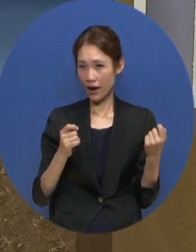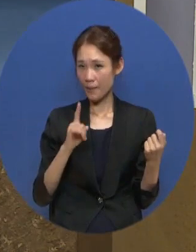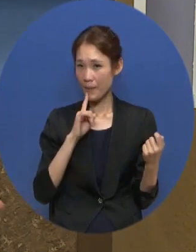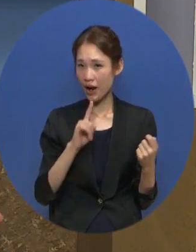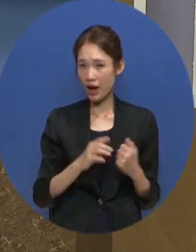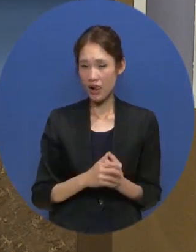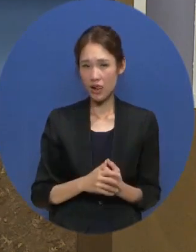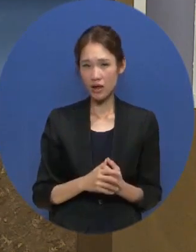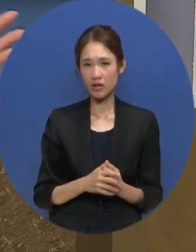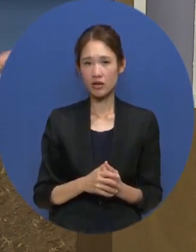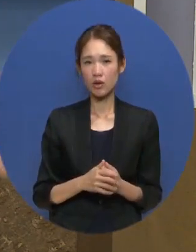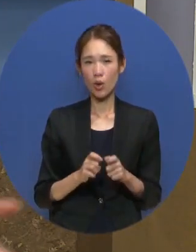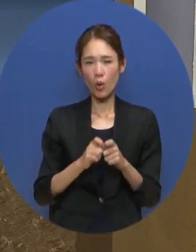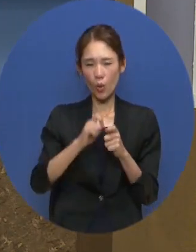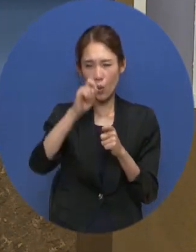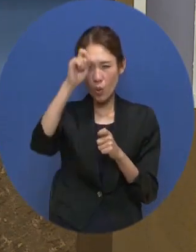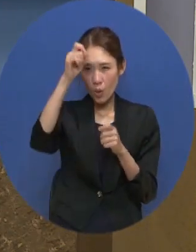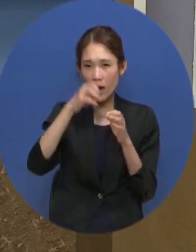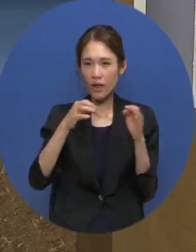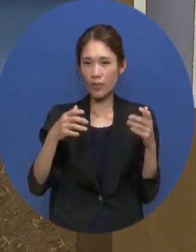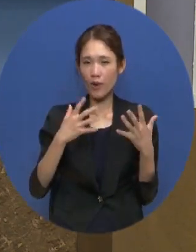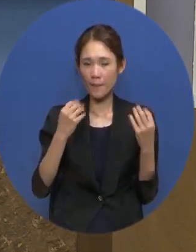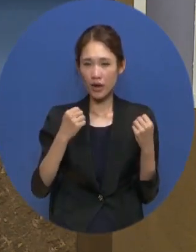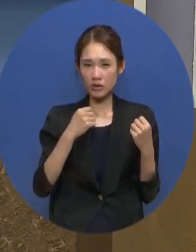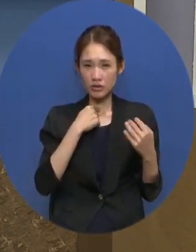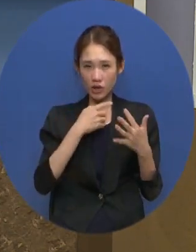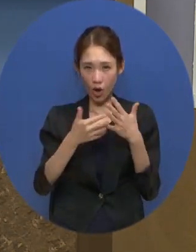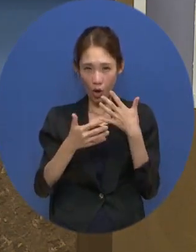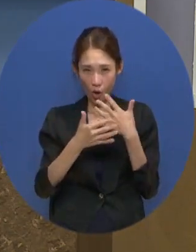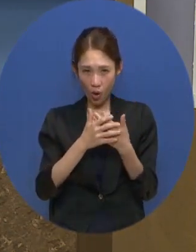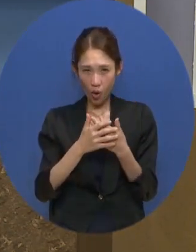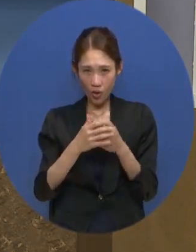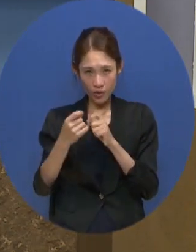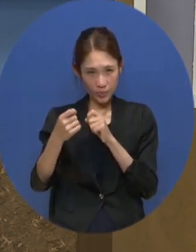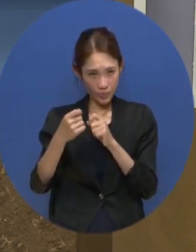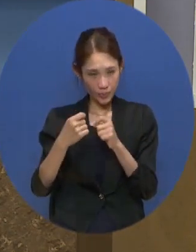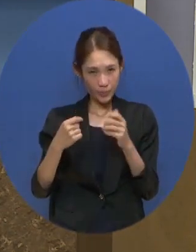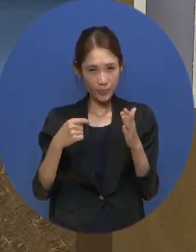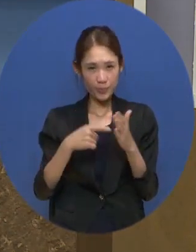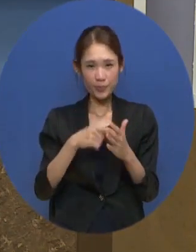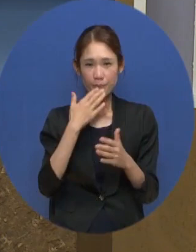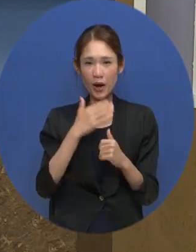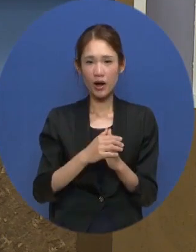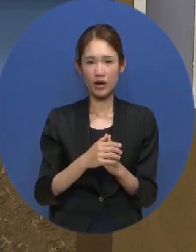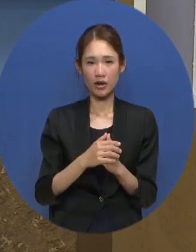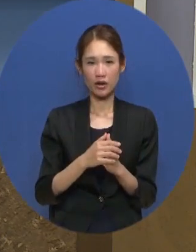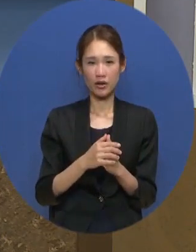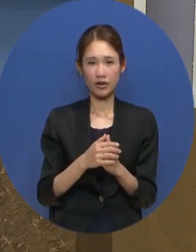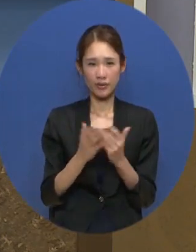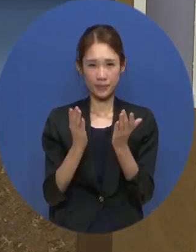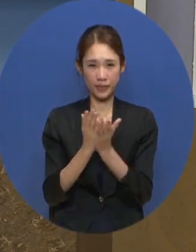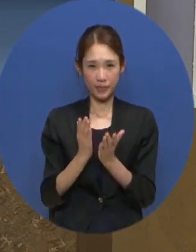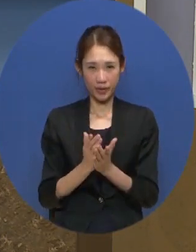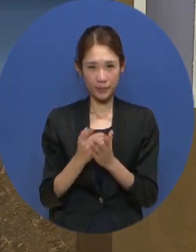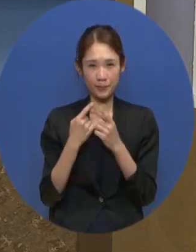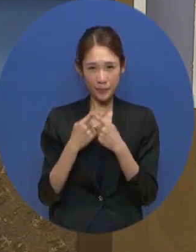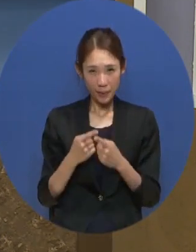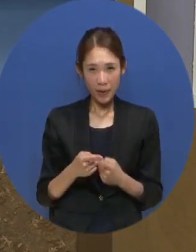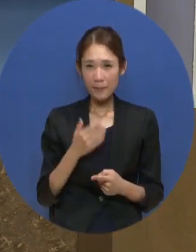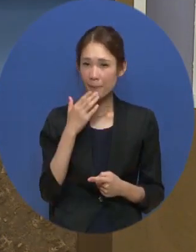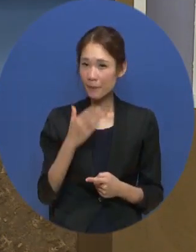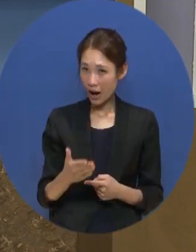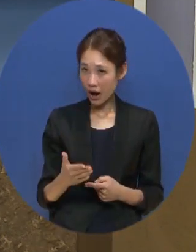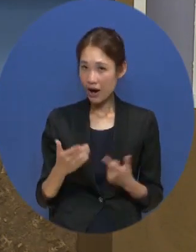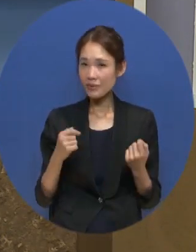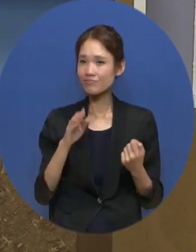오랜 시간 동안 이제 많이 접하고 봐야 그 분야의 전문가가 돼서 맞습니다. 네, 이제 업종 분석도 할 수 있고